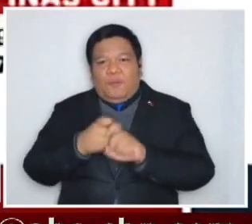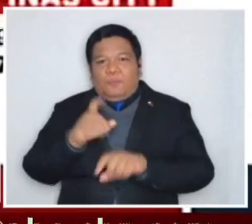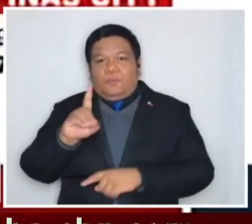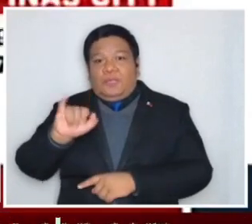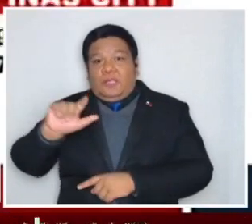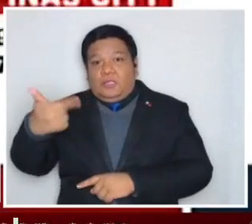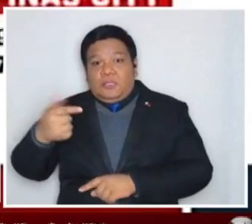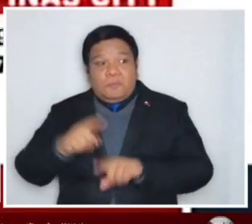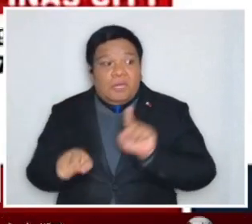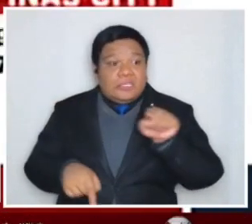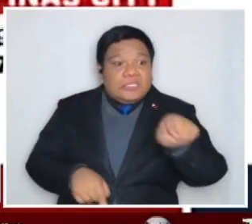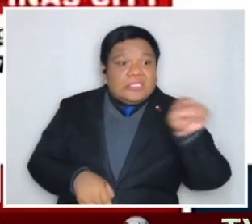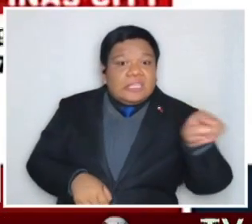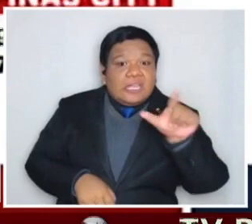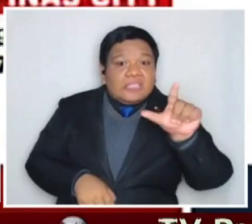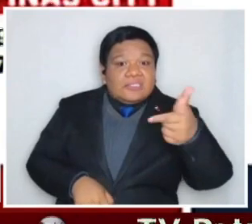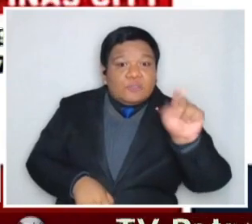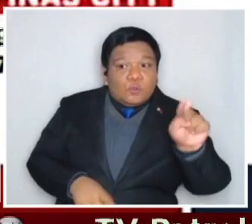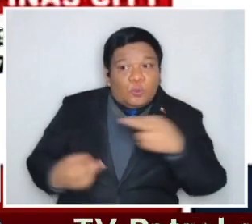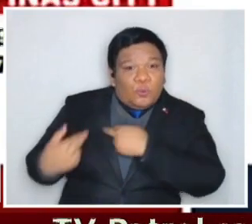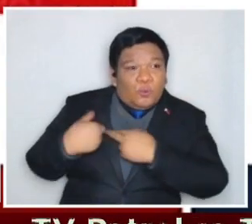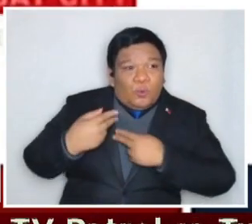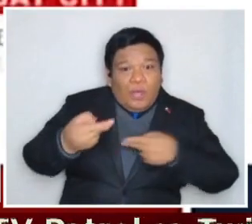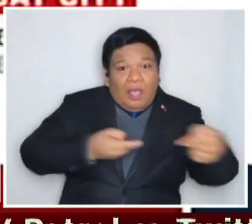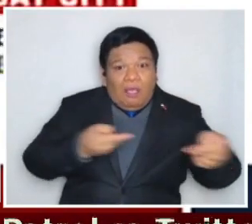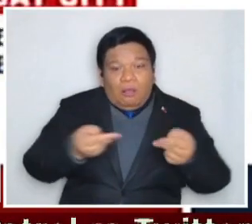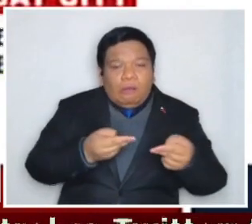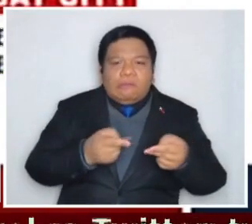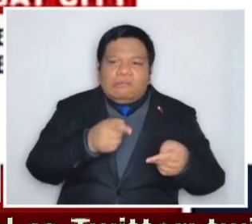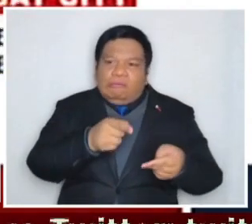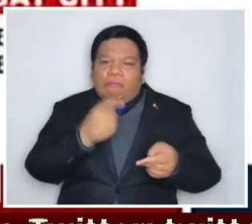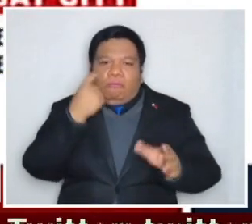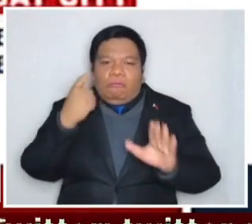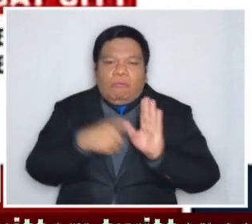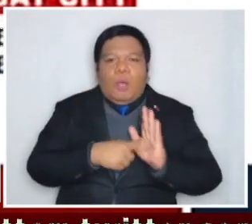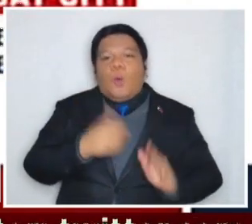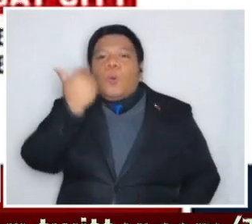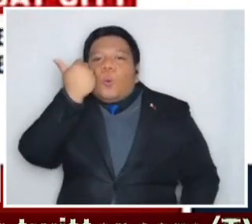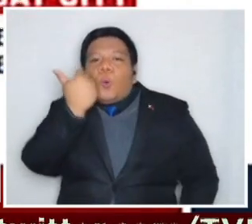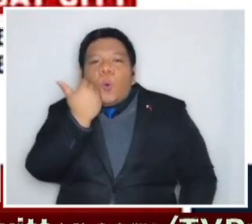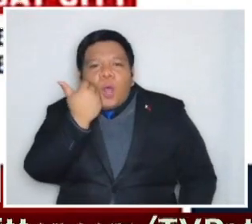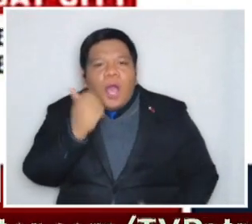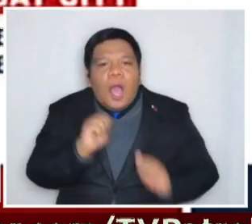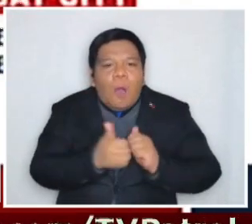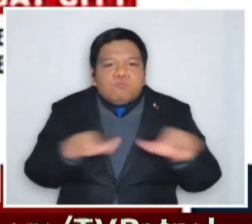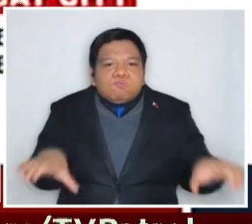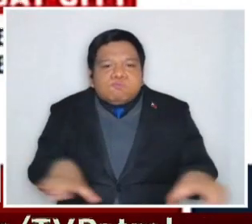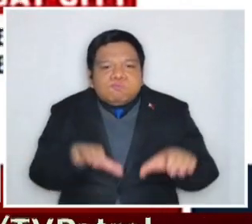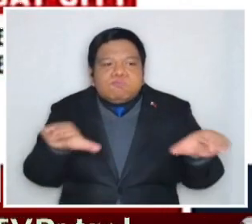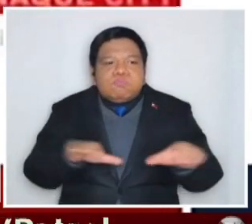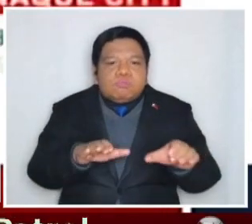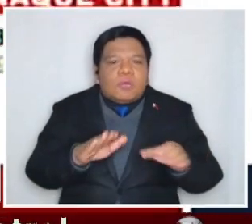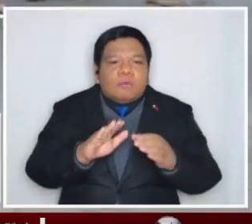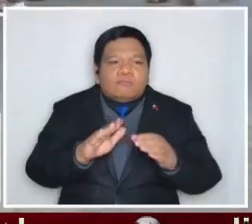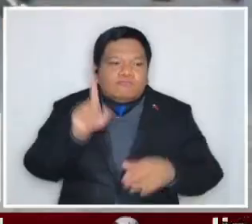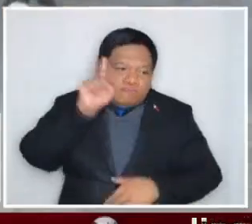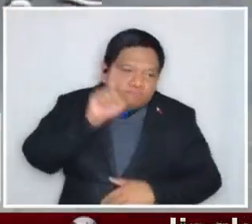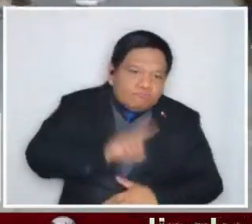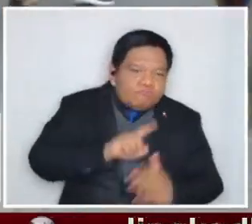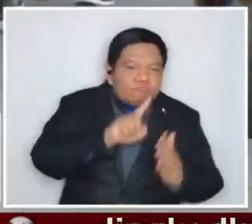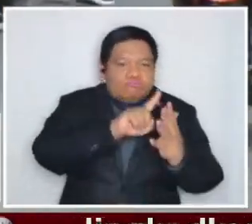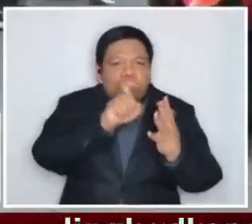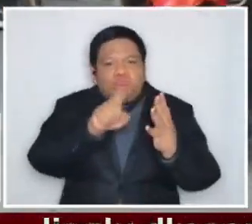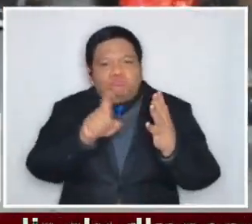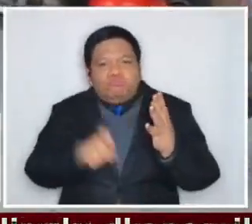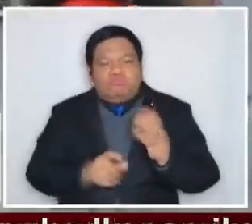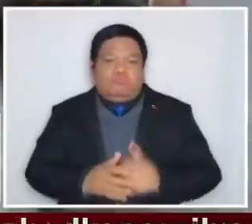local contact tracers, mukhang napapansin namin sila po ang may kakulangan sa pagsasagawa ng isang maayos na contact tracing activity.